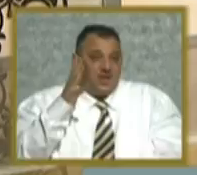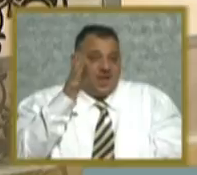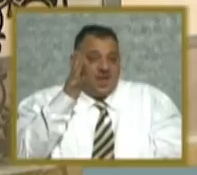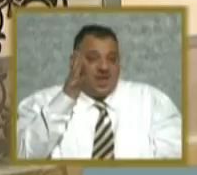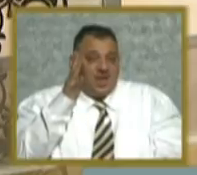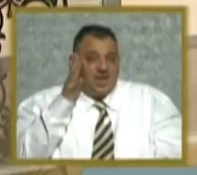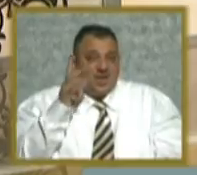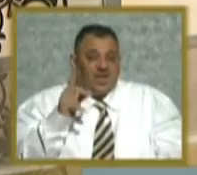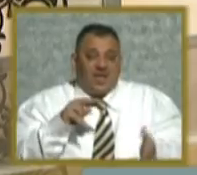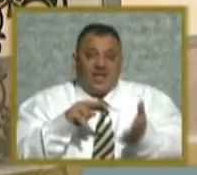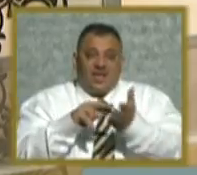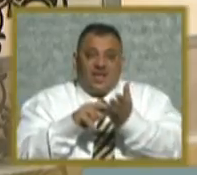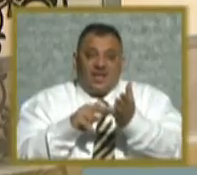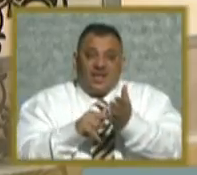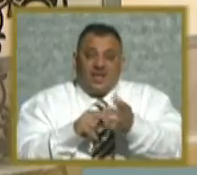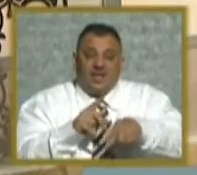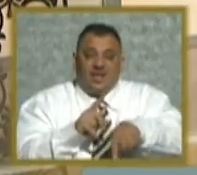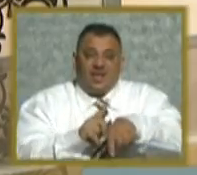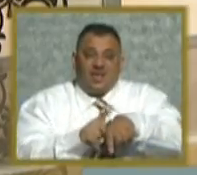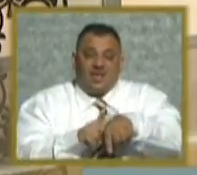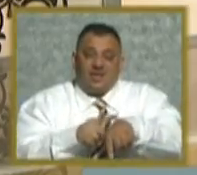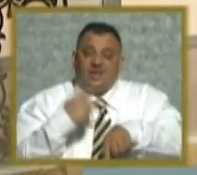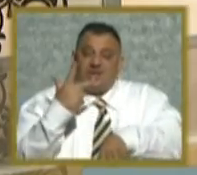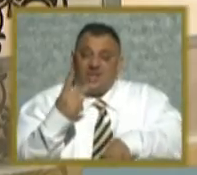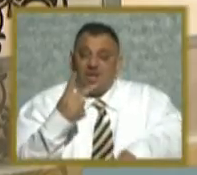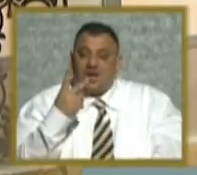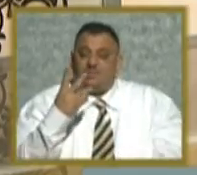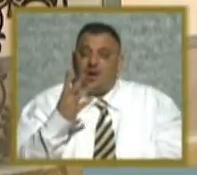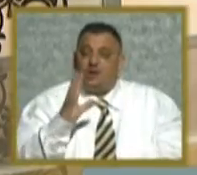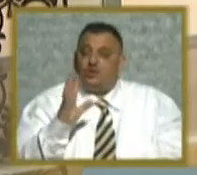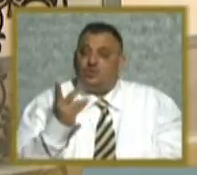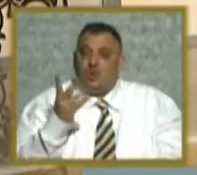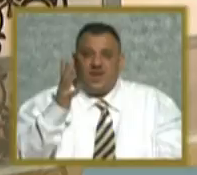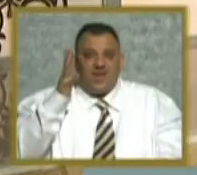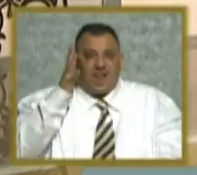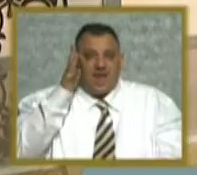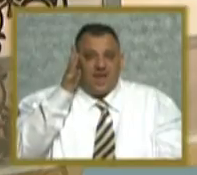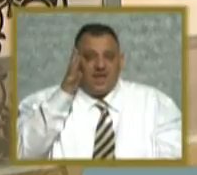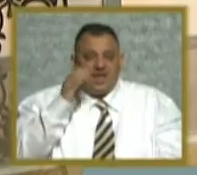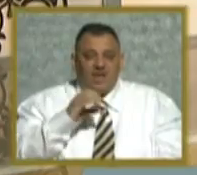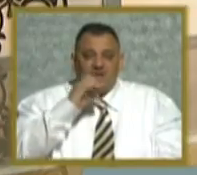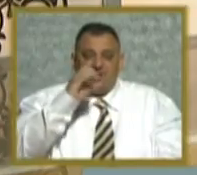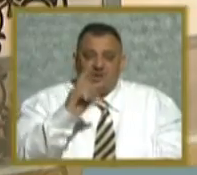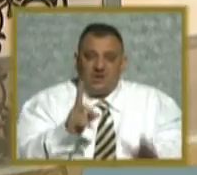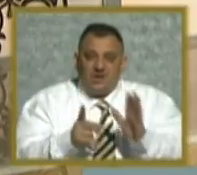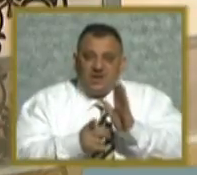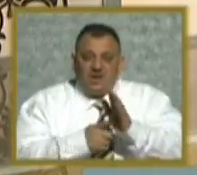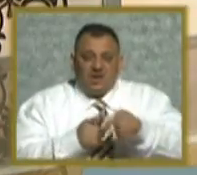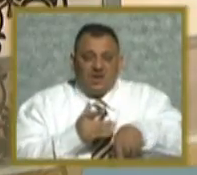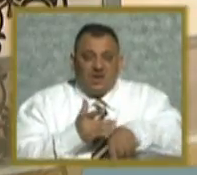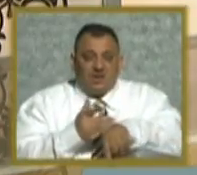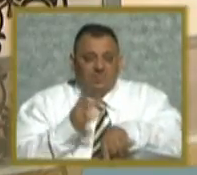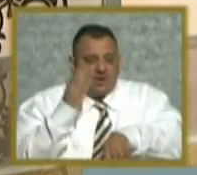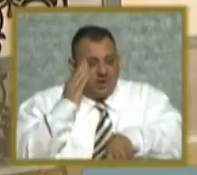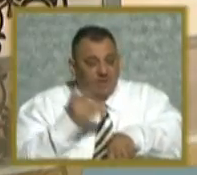اي ولا يعني لازم ساعة 3 ولا ساعة 4؟ طيب يا ام ابراهيم، مرات يروح من